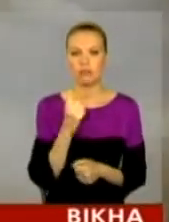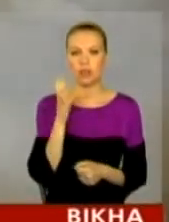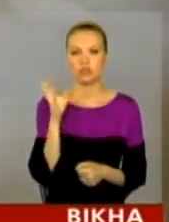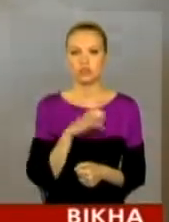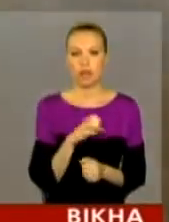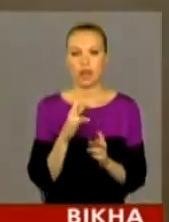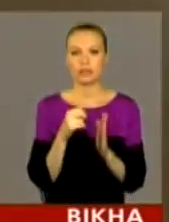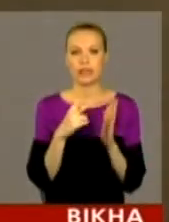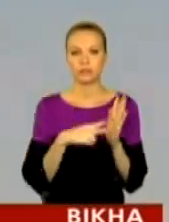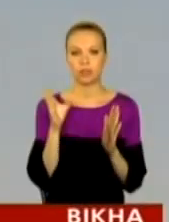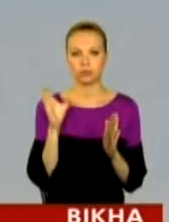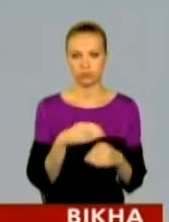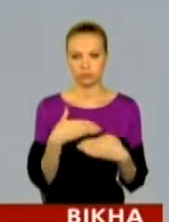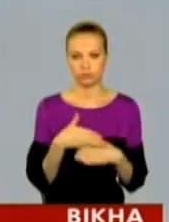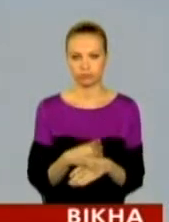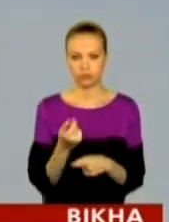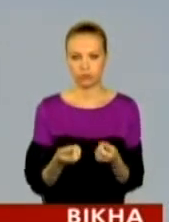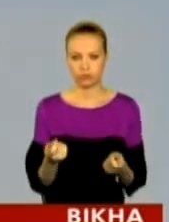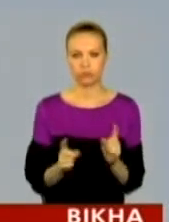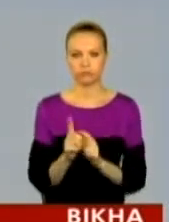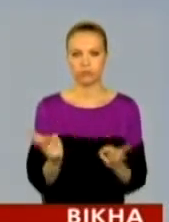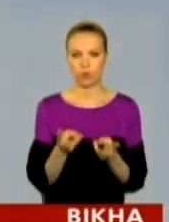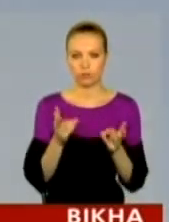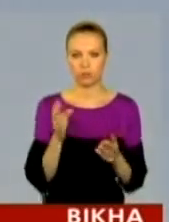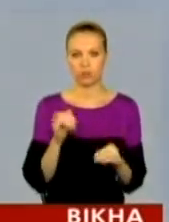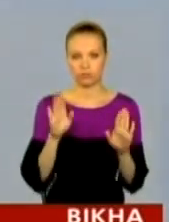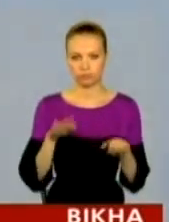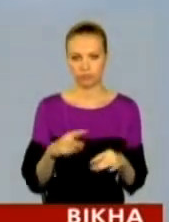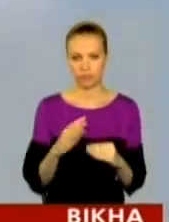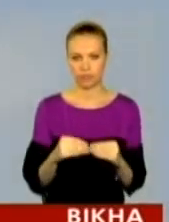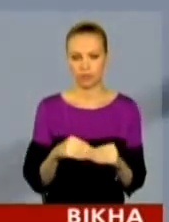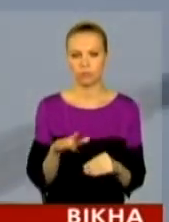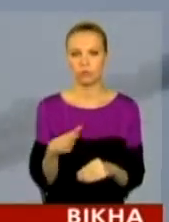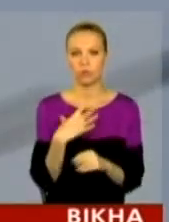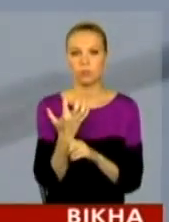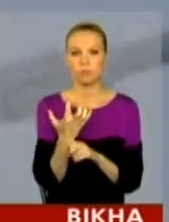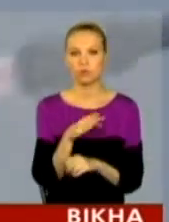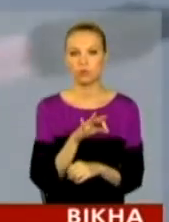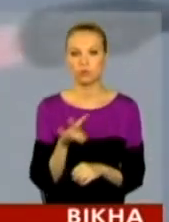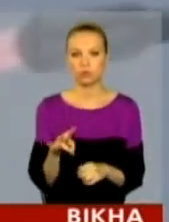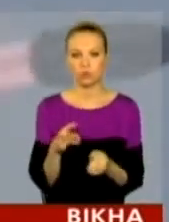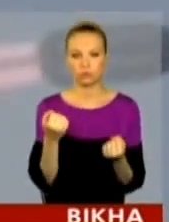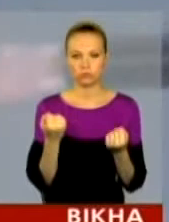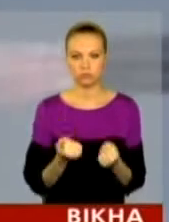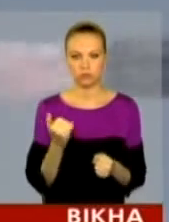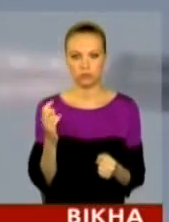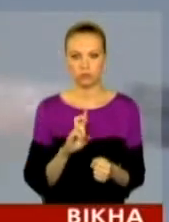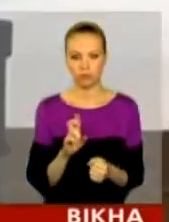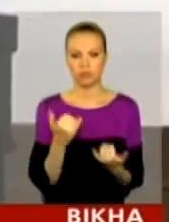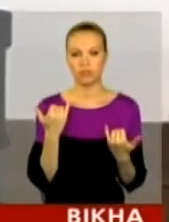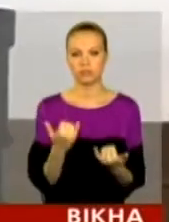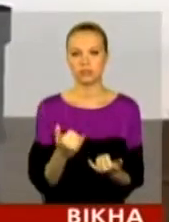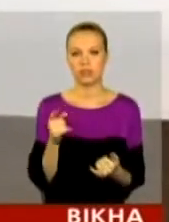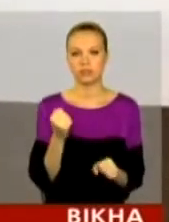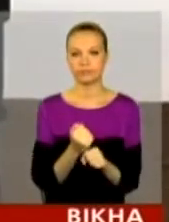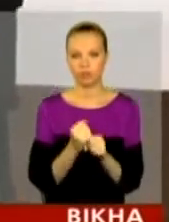на 17-й розвалилася на шматки, загорілася і гепнулася на землю. На ній було 500 тонн токсичного палива. Нині казахські